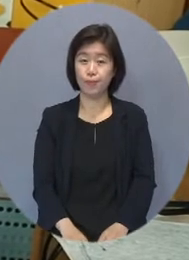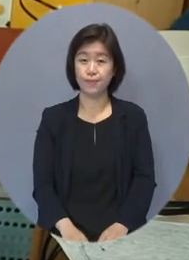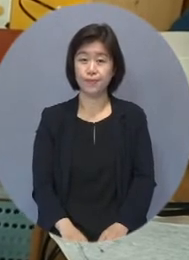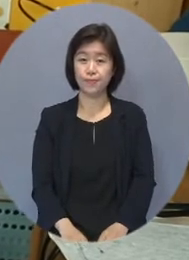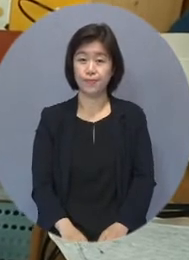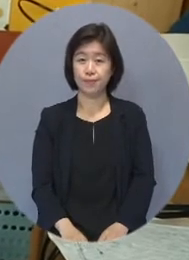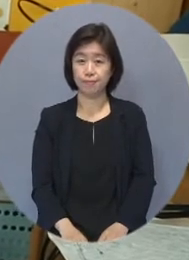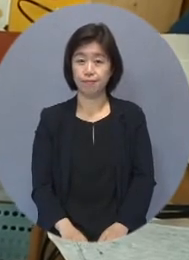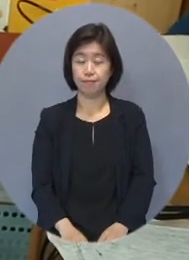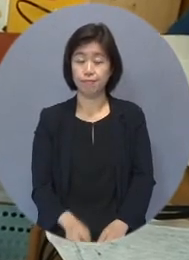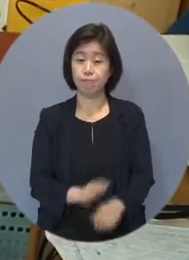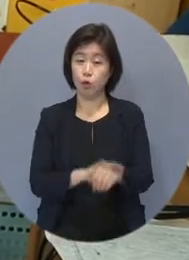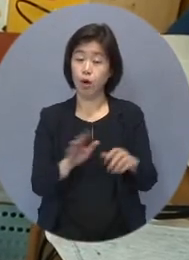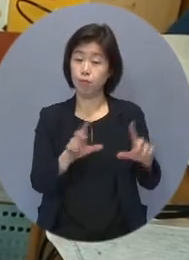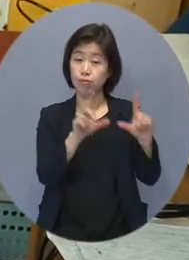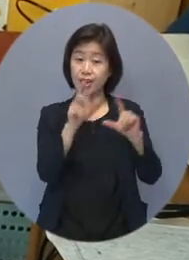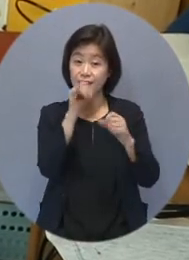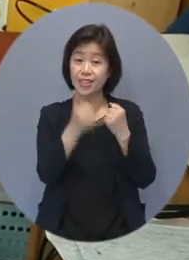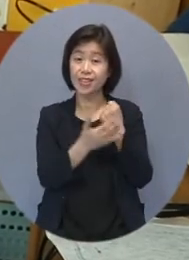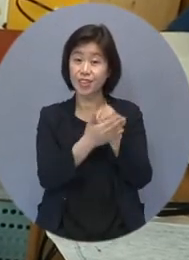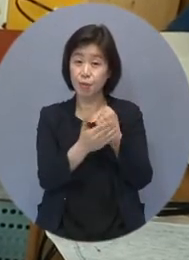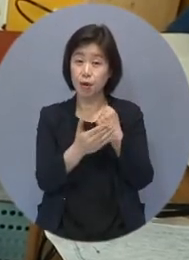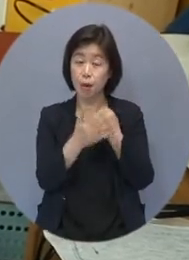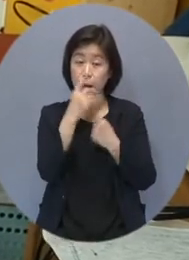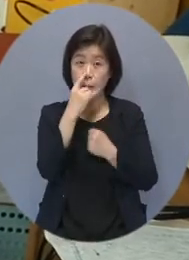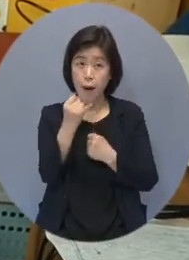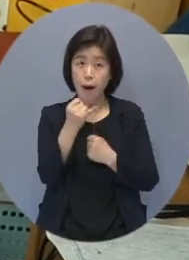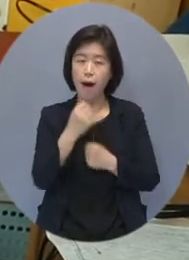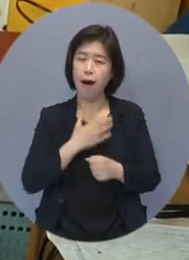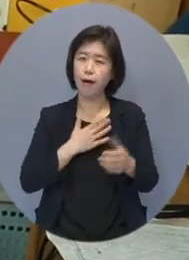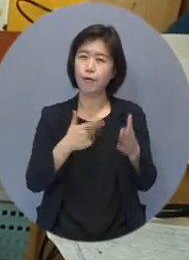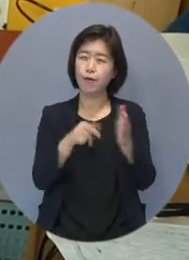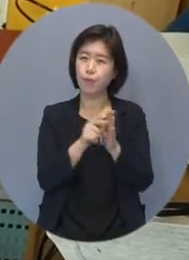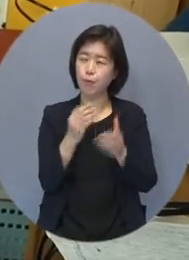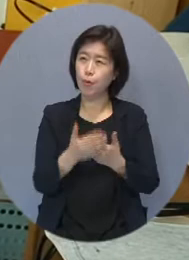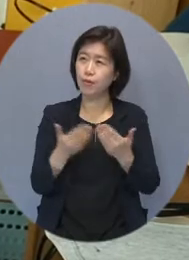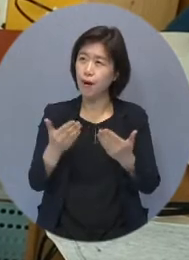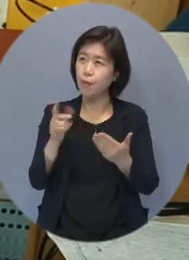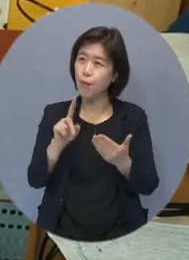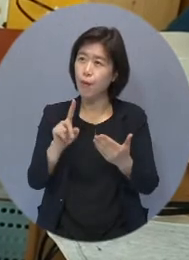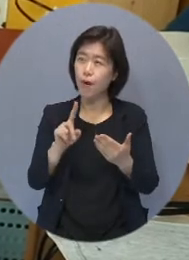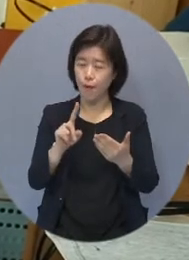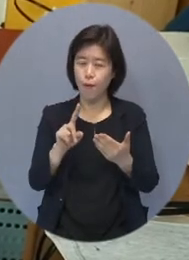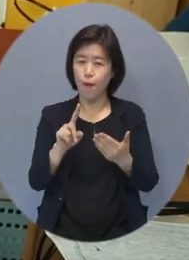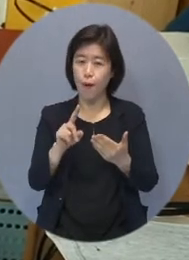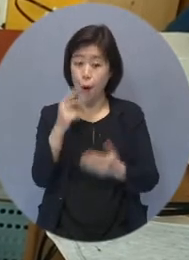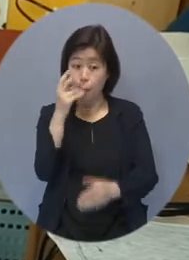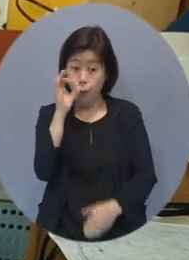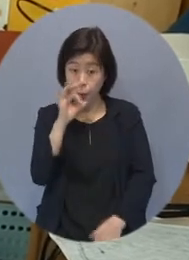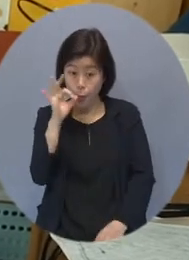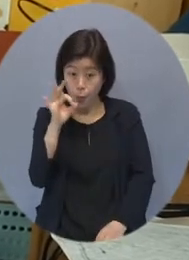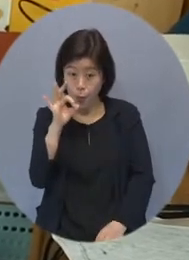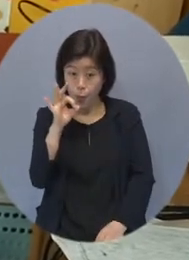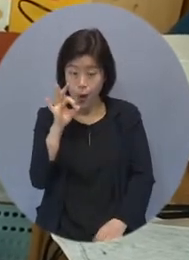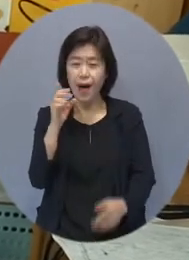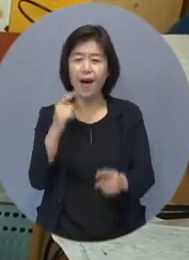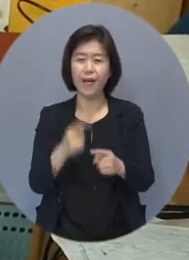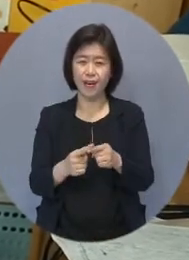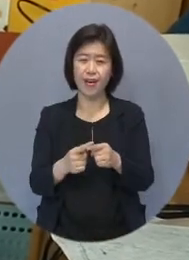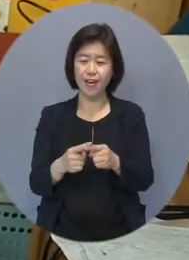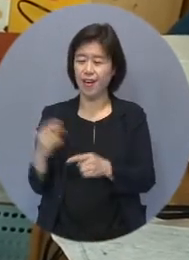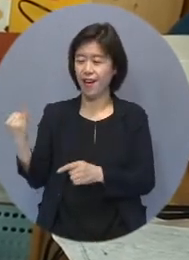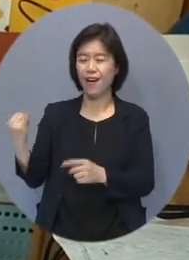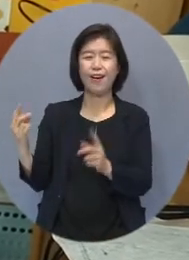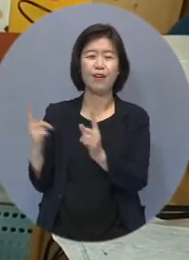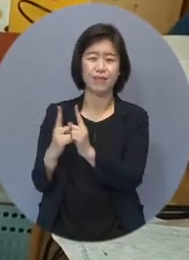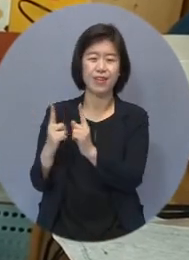그 되게 잘 지내서 엄마가 이런 거 알아보시다가 문미 실장님 만났는데 이거 한번 와보라고 해가지고 같이 한번